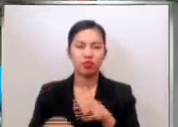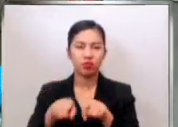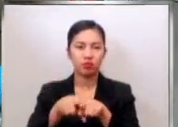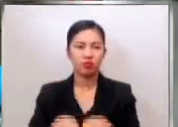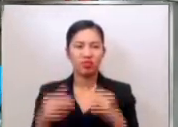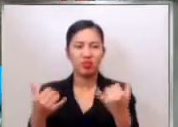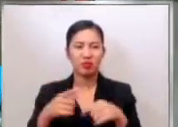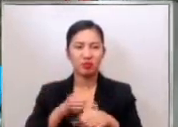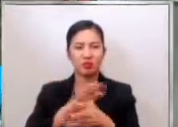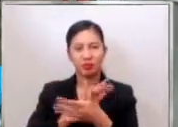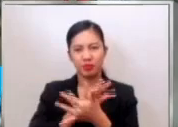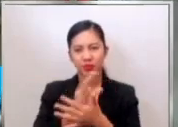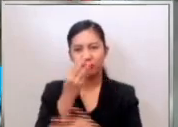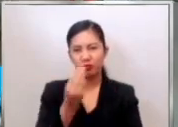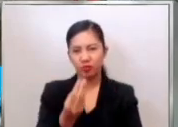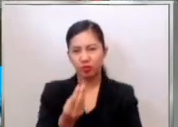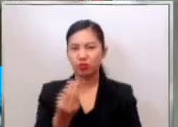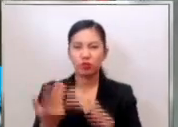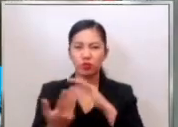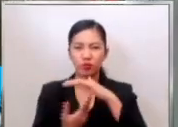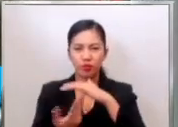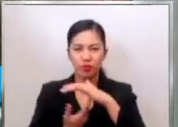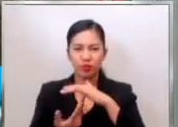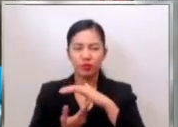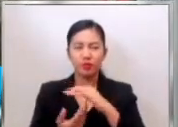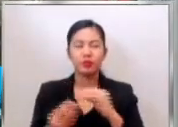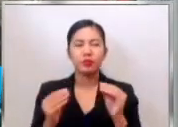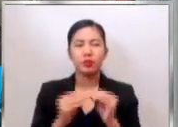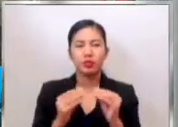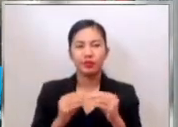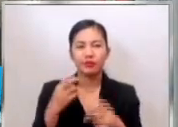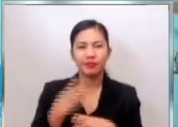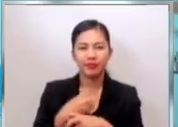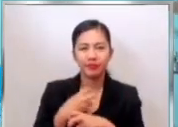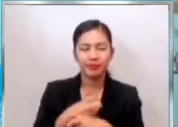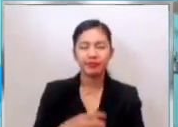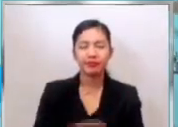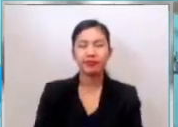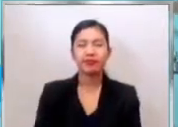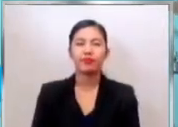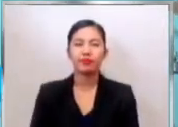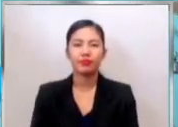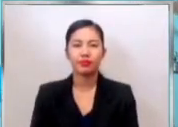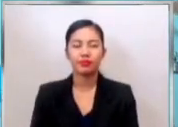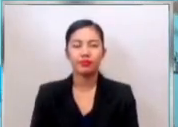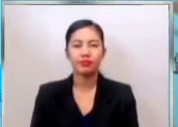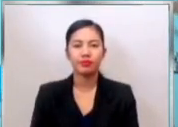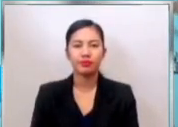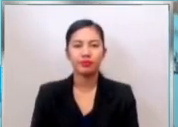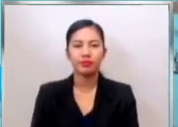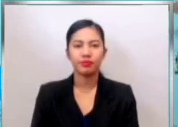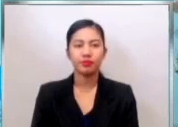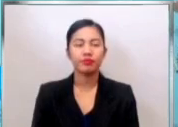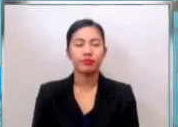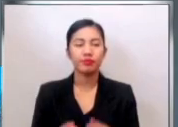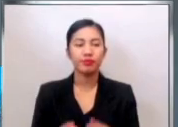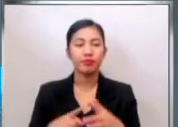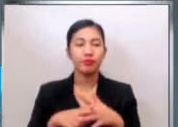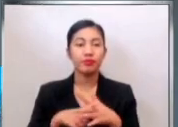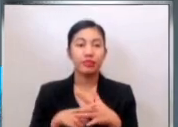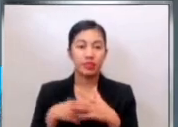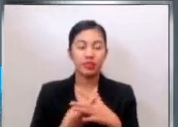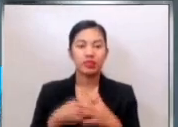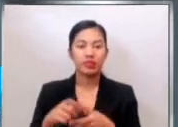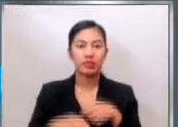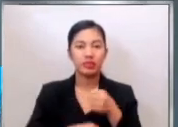bentahan po yung customer. So mas lalong hihirap po siya at bababa yung kita po. Simula ng pagpasok ng taong 2021,